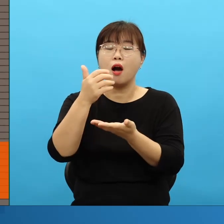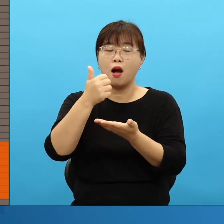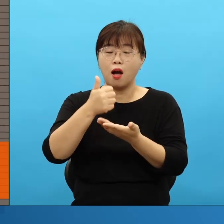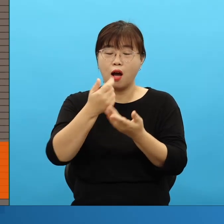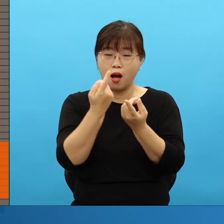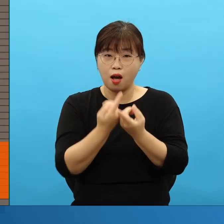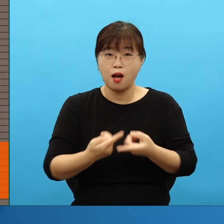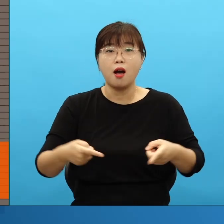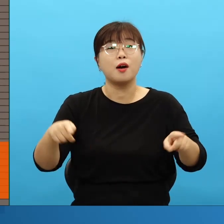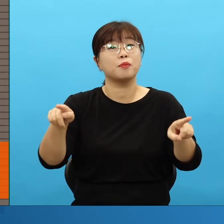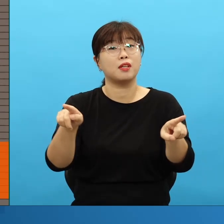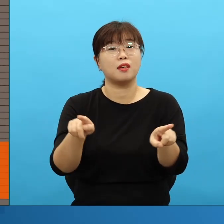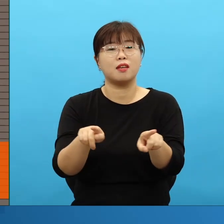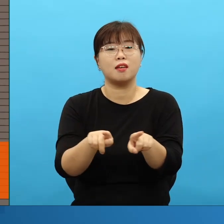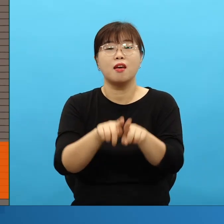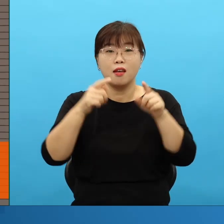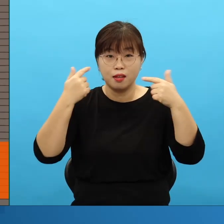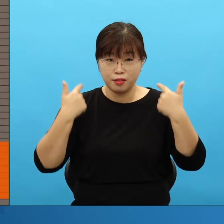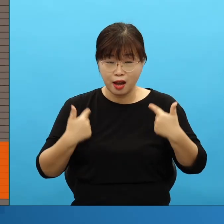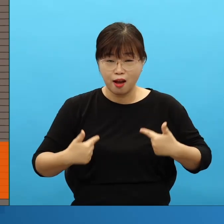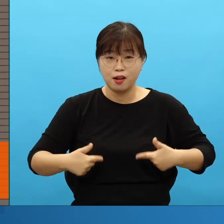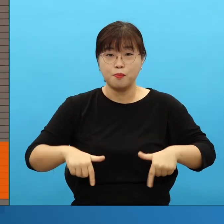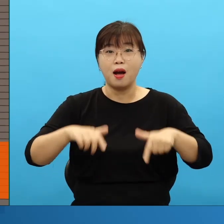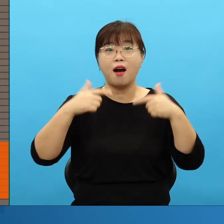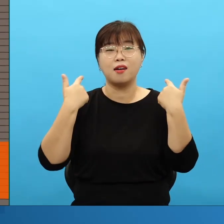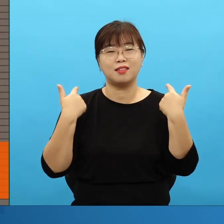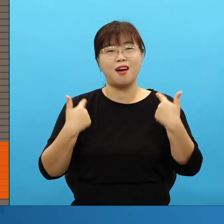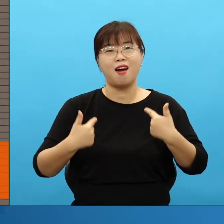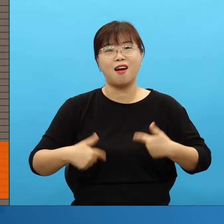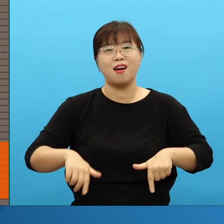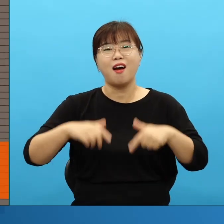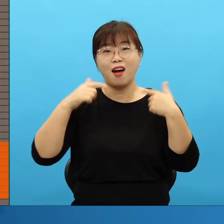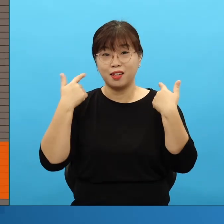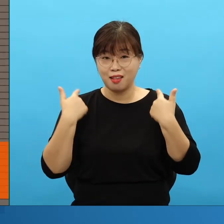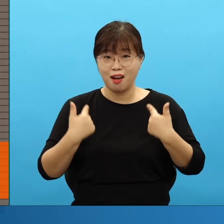예수와 함께 날마다